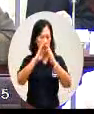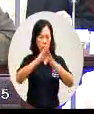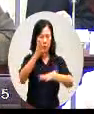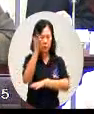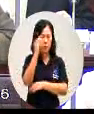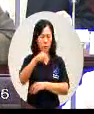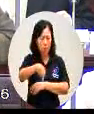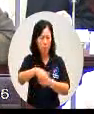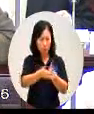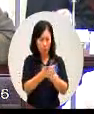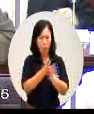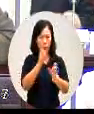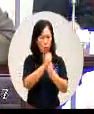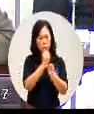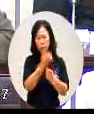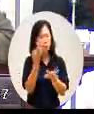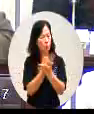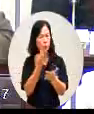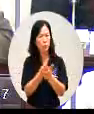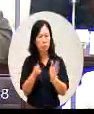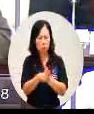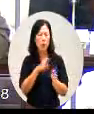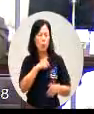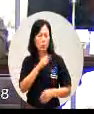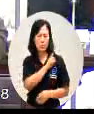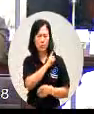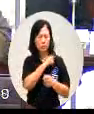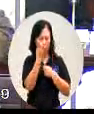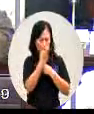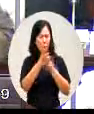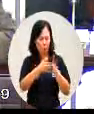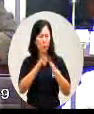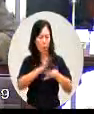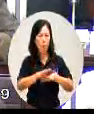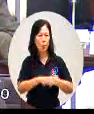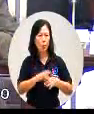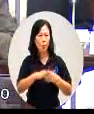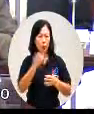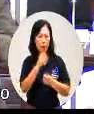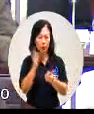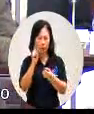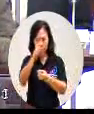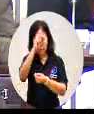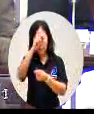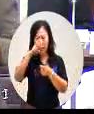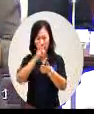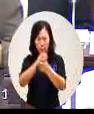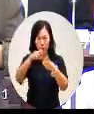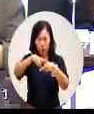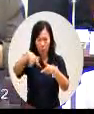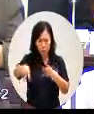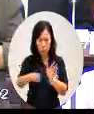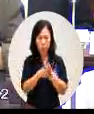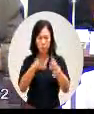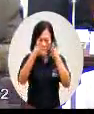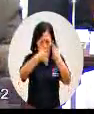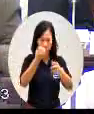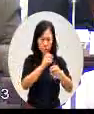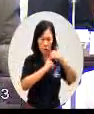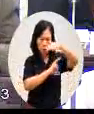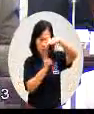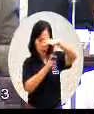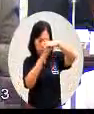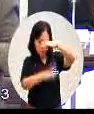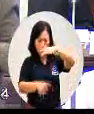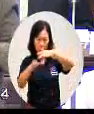个部分做无够，我感觉我来检讨。我希望永港处针对整个高架路桥的